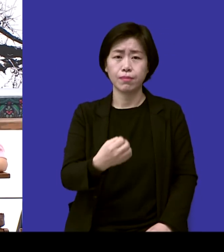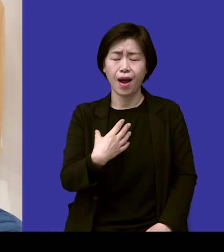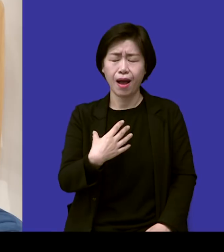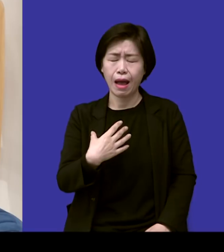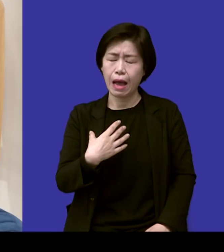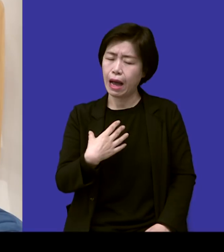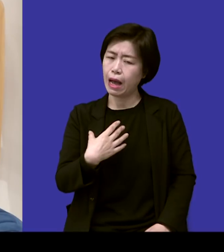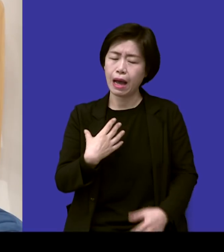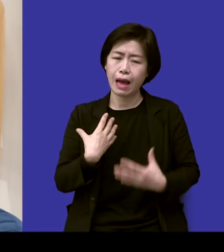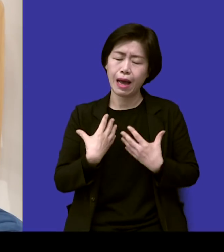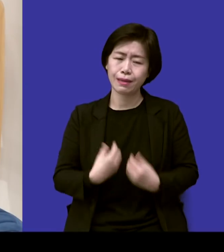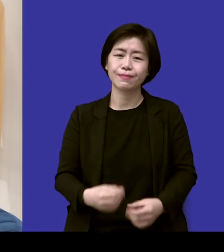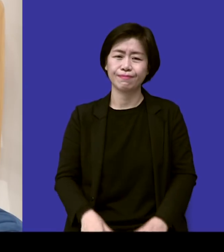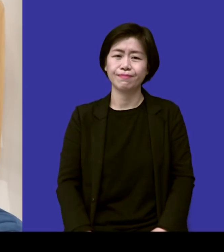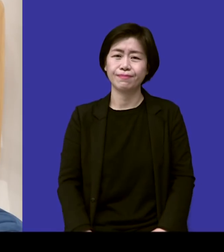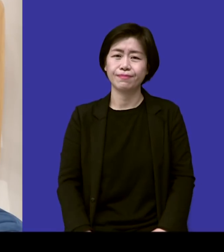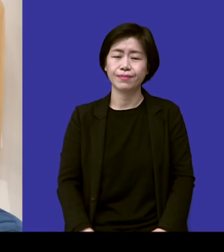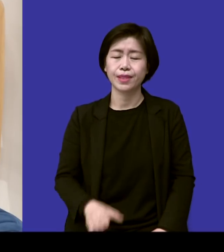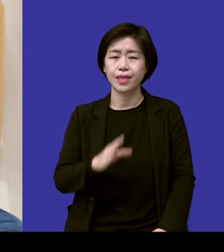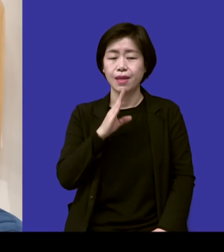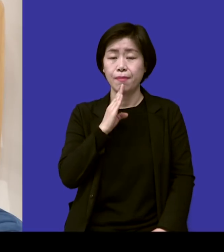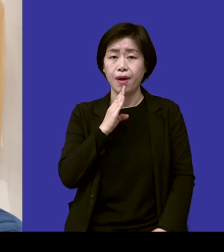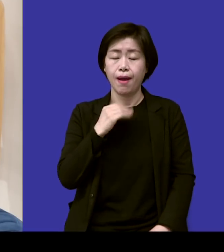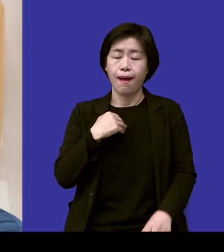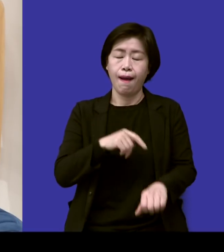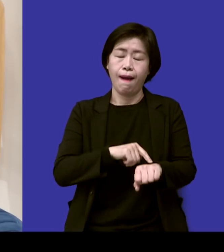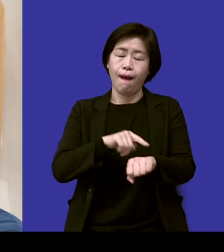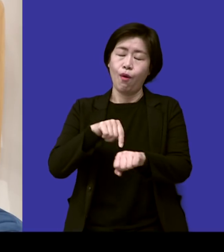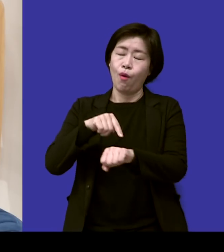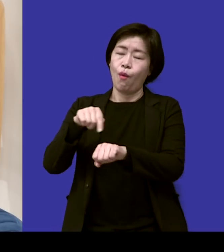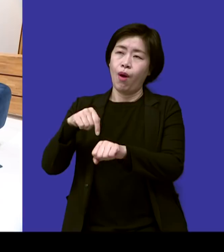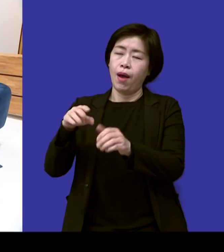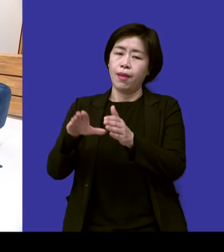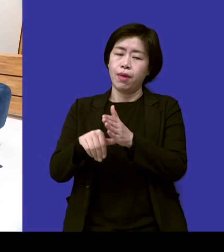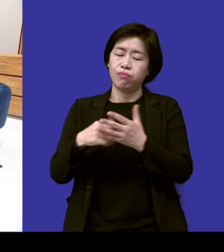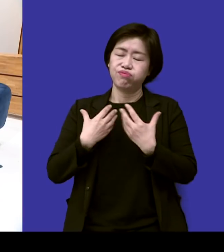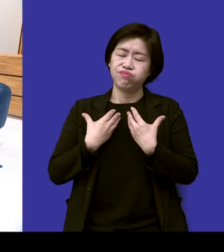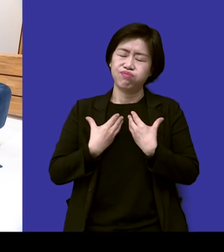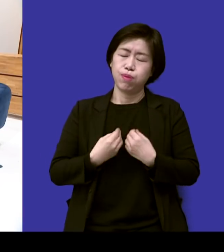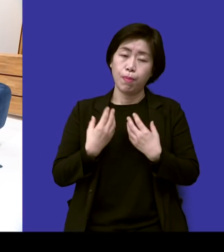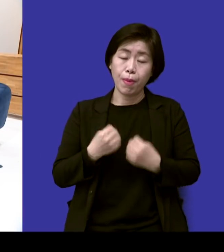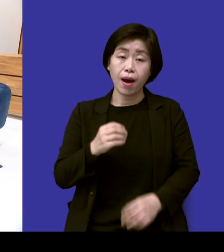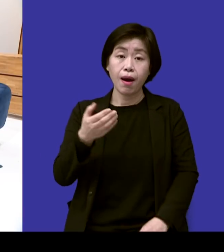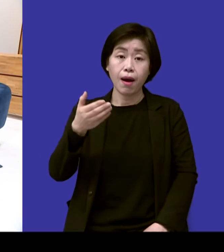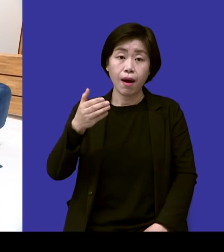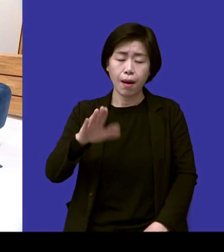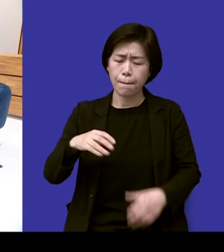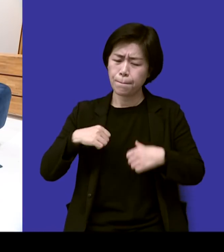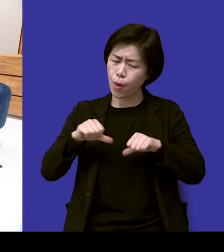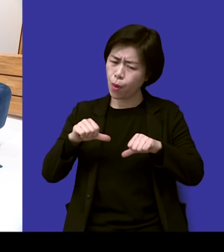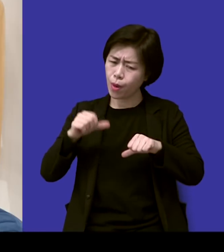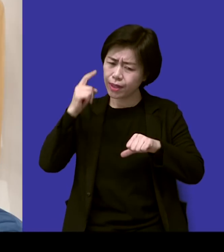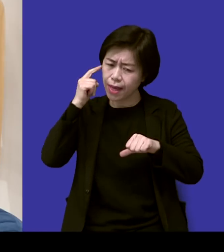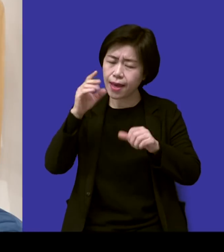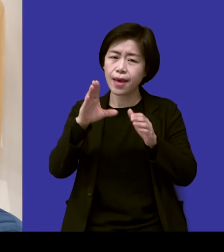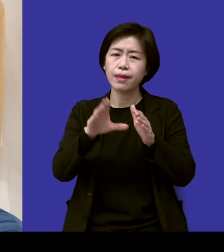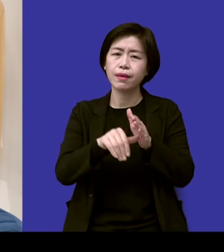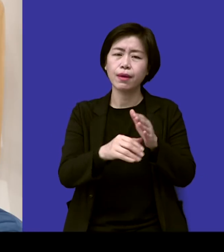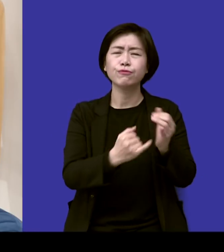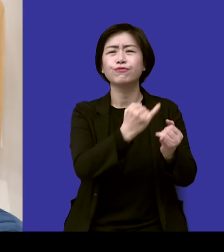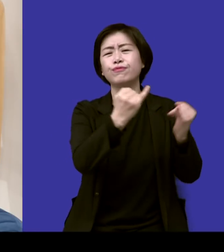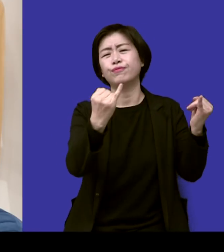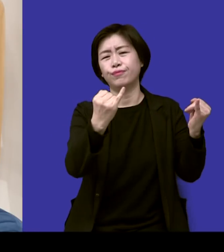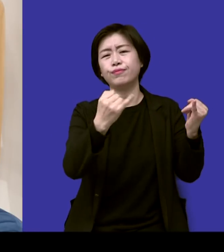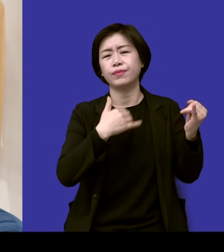생활 동안 정말 누나들의 중보기도로 버텨왔던 것 같아요. 주변에 누나들이 참 네. 많네요. 그럼요. 그렇죠? 누나 누나들이 많이 축복이죠. 진짜